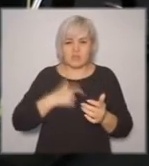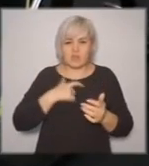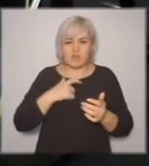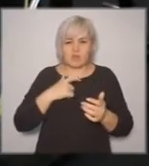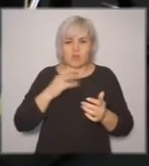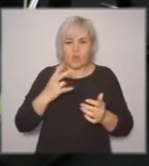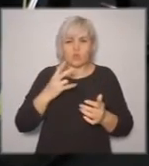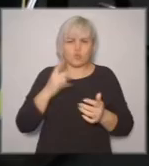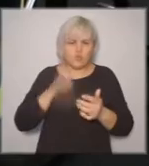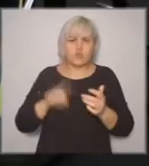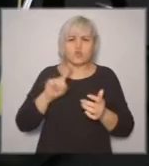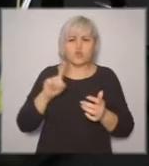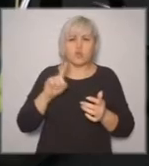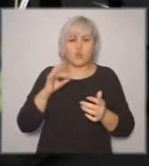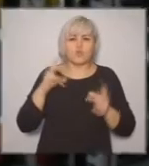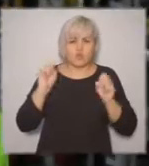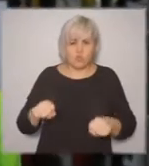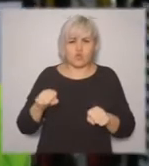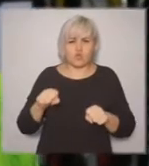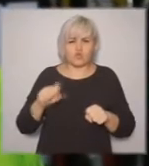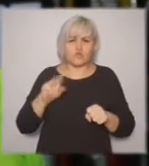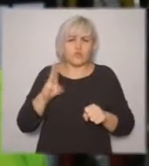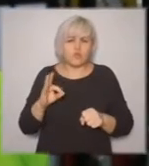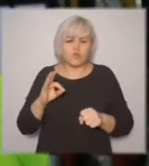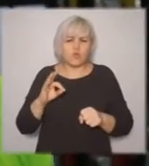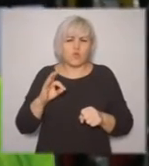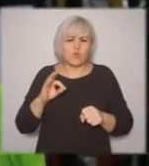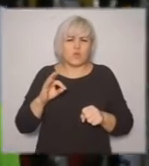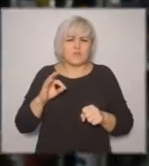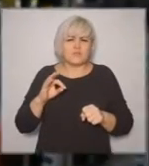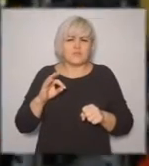убеждается, что он может чего-то, и что инвалидность – это не